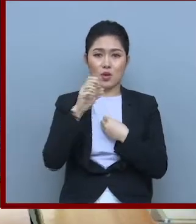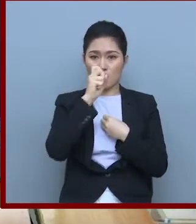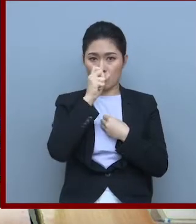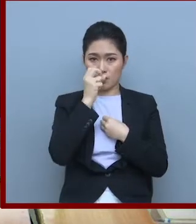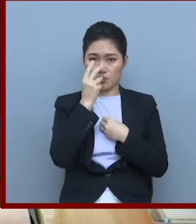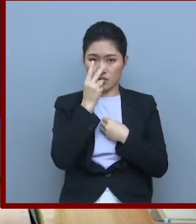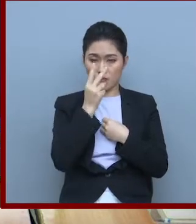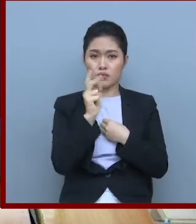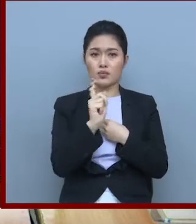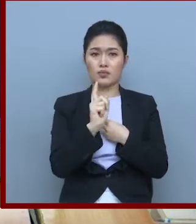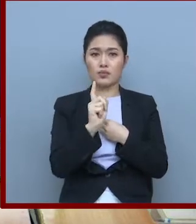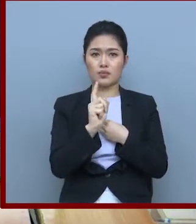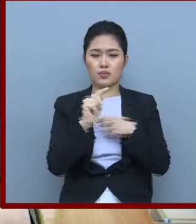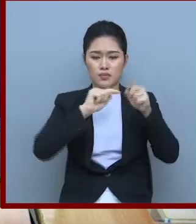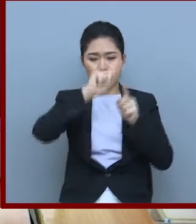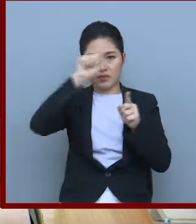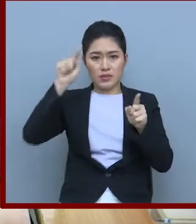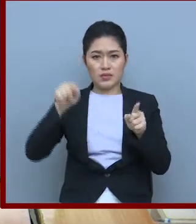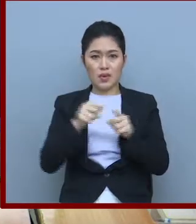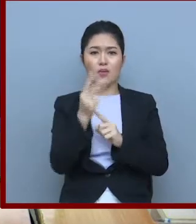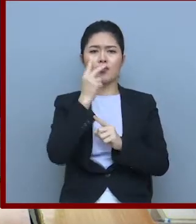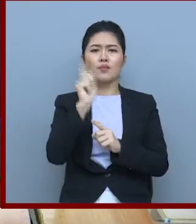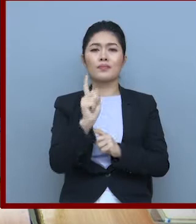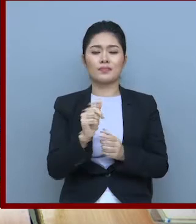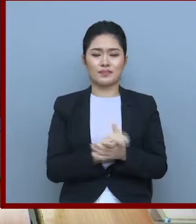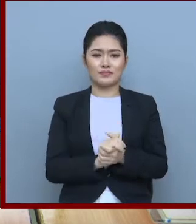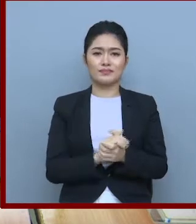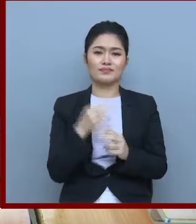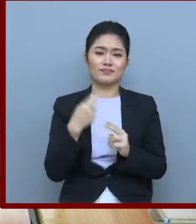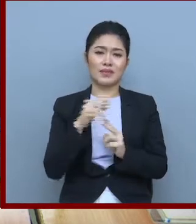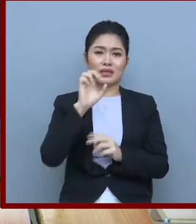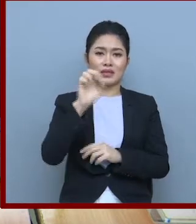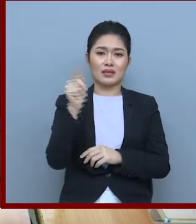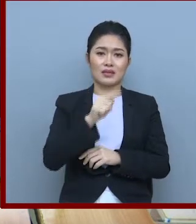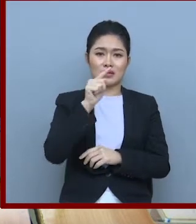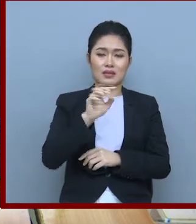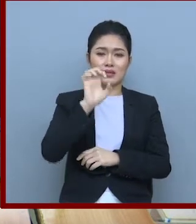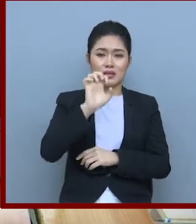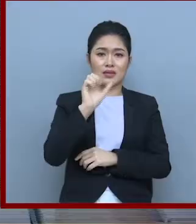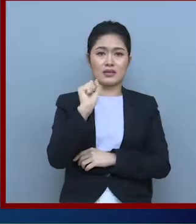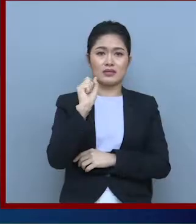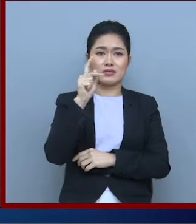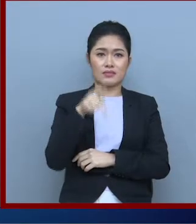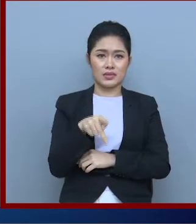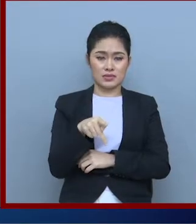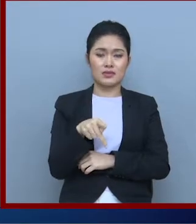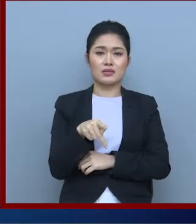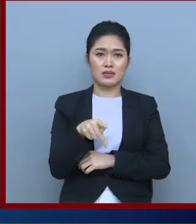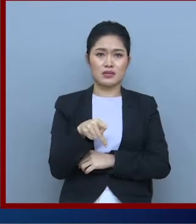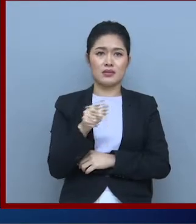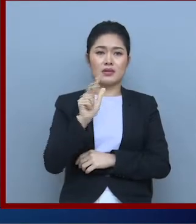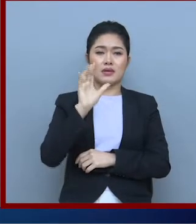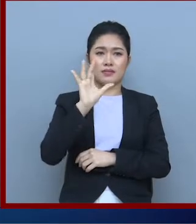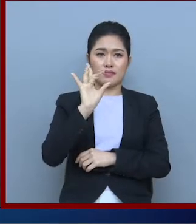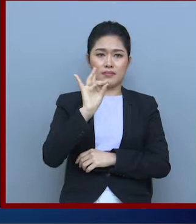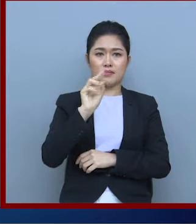เรามาดูหน้าตาของตัวบอร์ดนี้กันเลยนะครับ ESP826 Node MCU version 2นะครับ